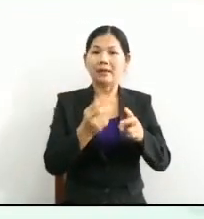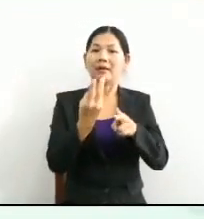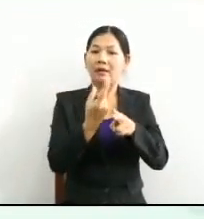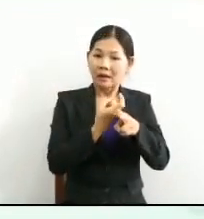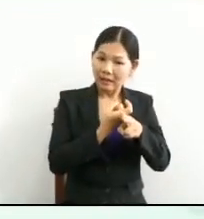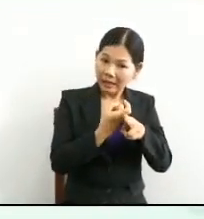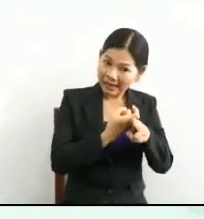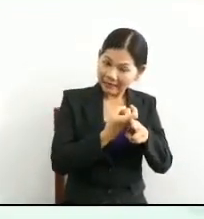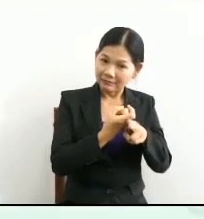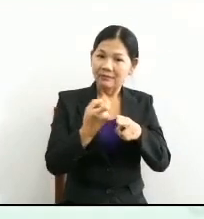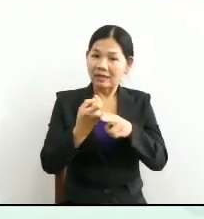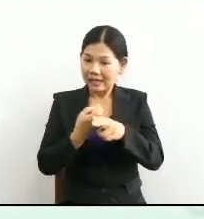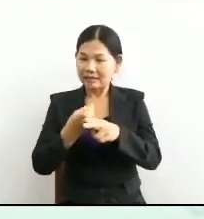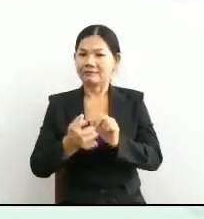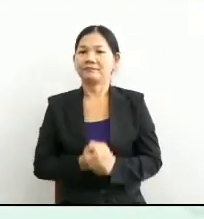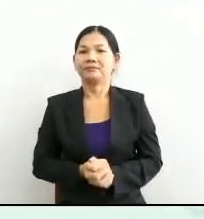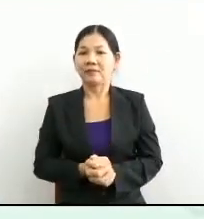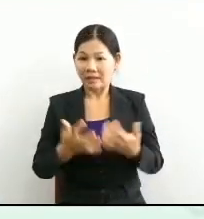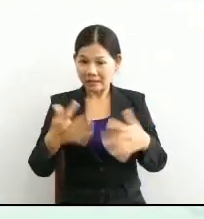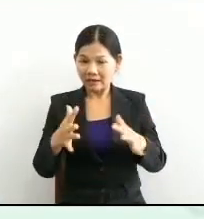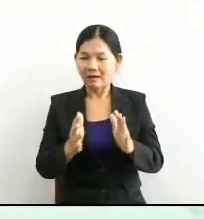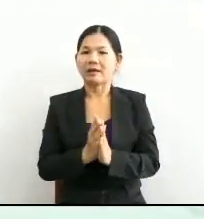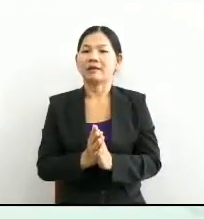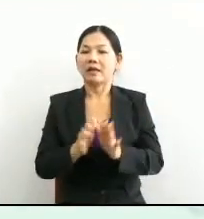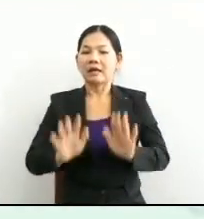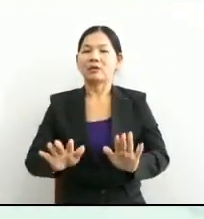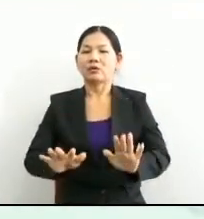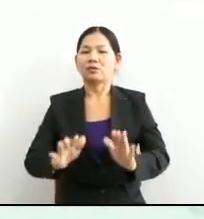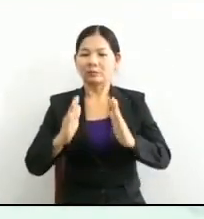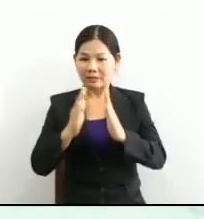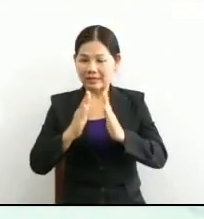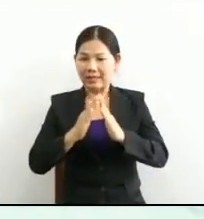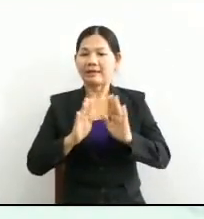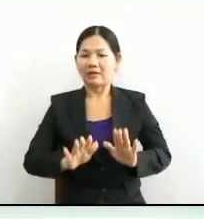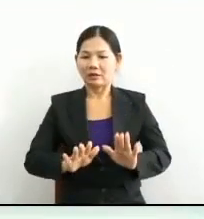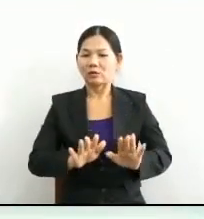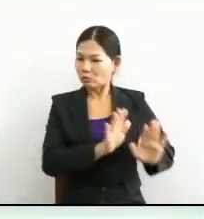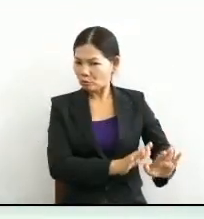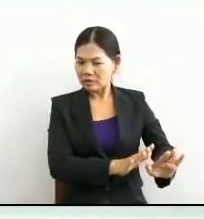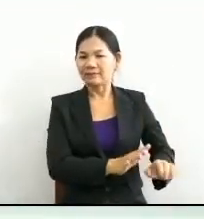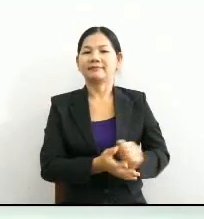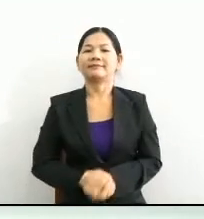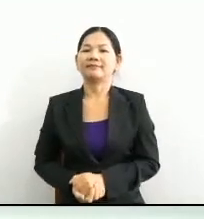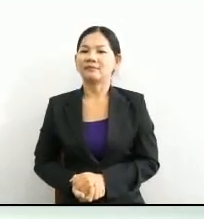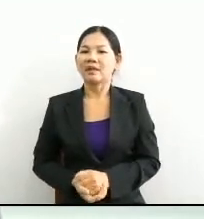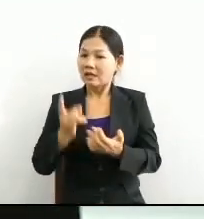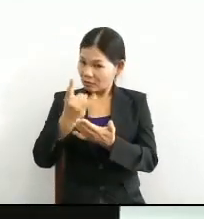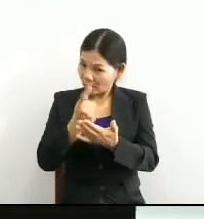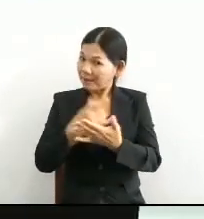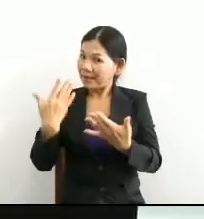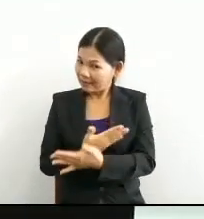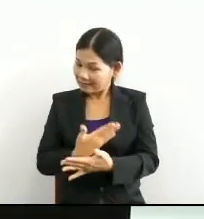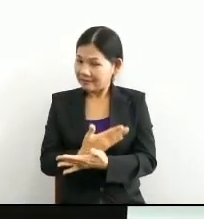chà tả báo mau hái này cũng xong đọt cái cặp tay chén nhớ con đấy chén con tục sập hơi cái cặp tay con mua cần lại sần cũng